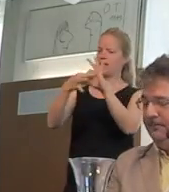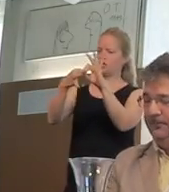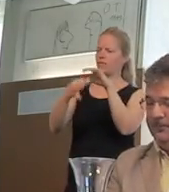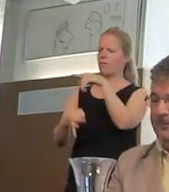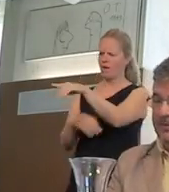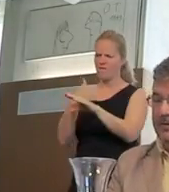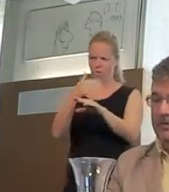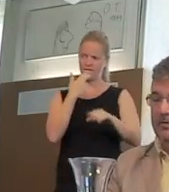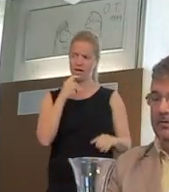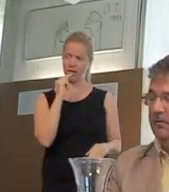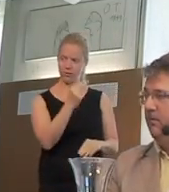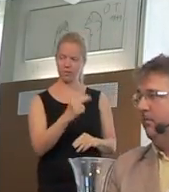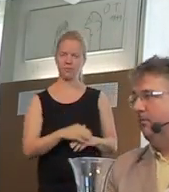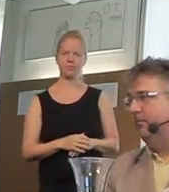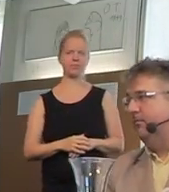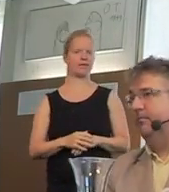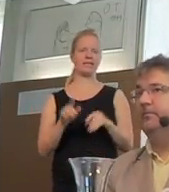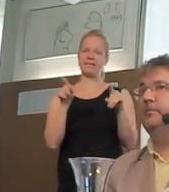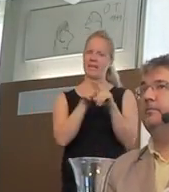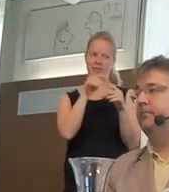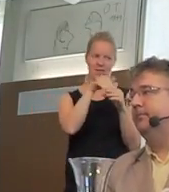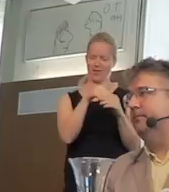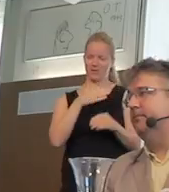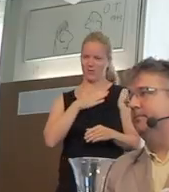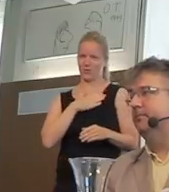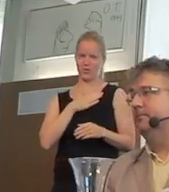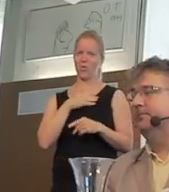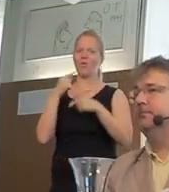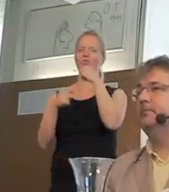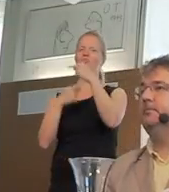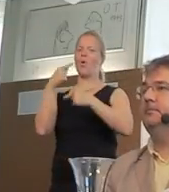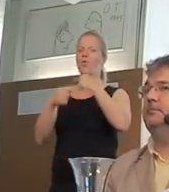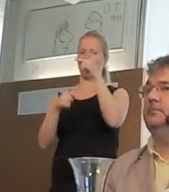antworten. In Wirklichkeit ist es ja die gleiche Frage mit den Rollenmodels.